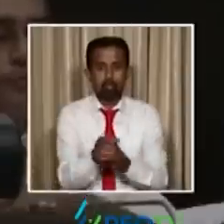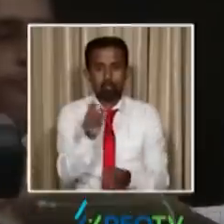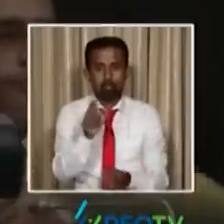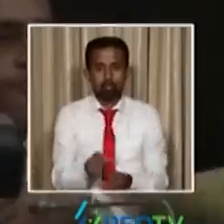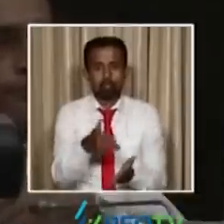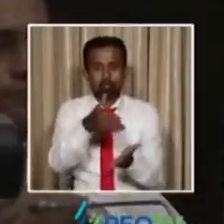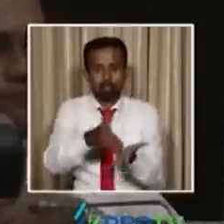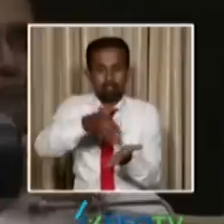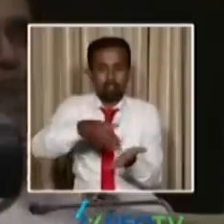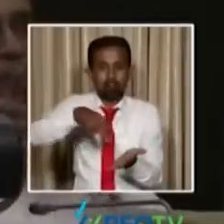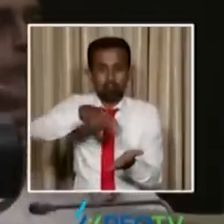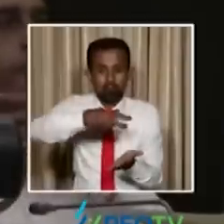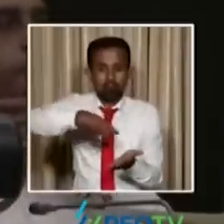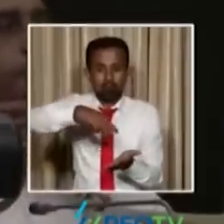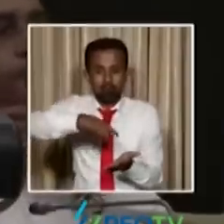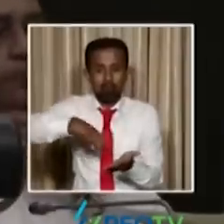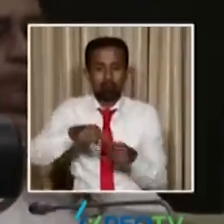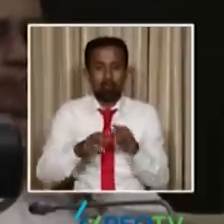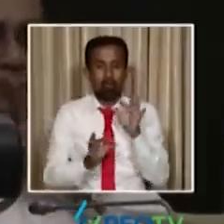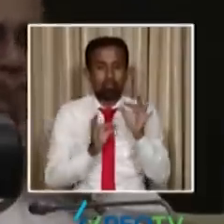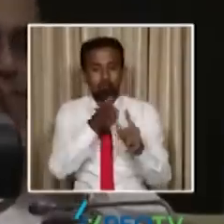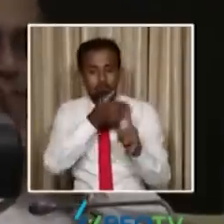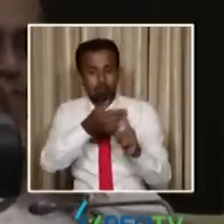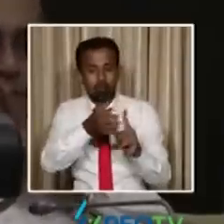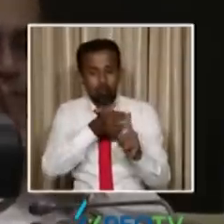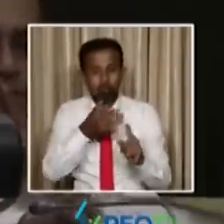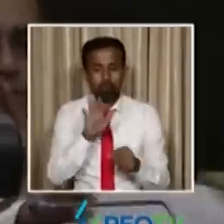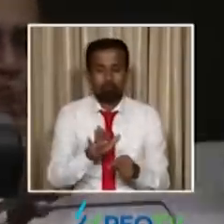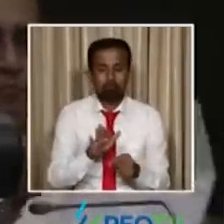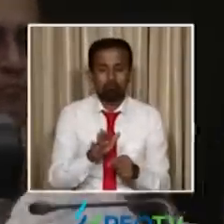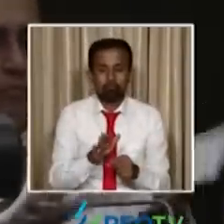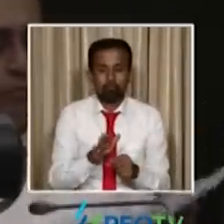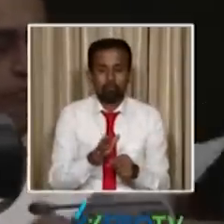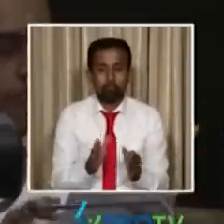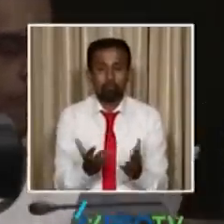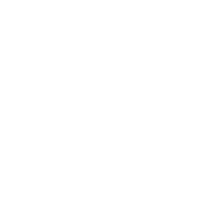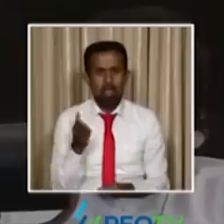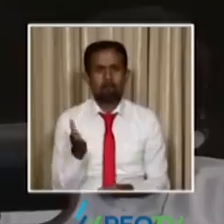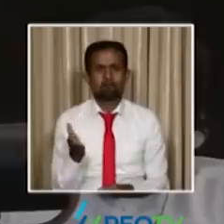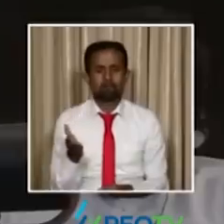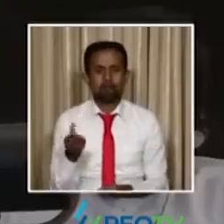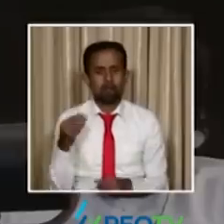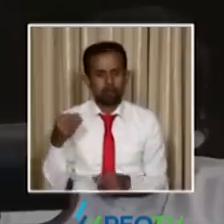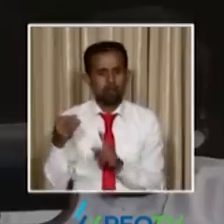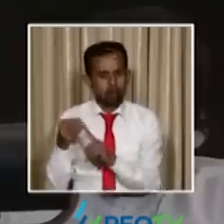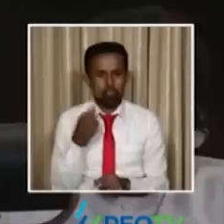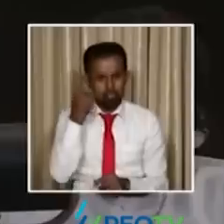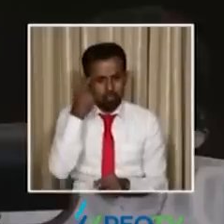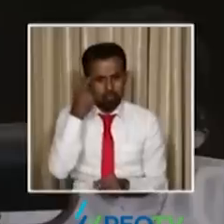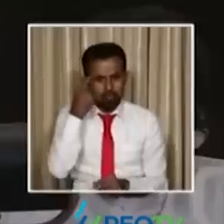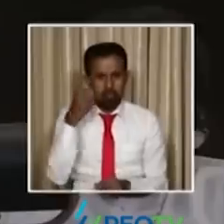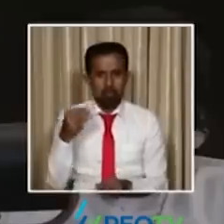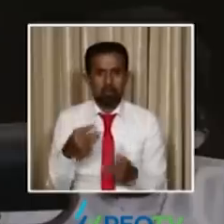කේක් එකක් අයිසින් කරා වගේ නේ සුරංගනා කතා කියක ඒක වර්ණනා කරනවා. හැබැයි මතක තියාගන්න මේ ගන්න අපි ණය. මේ ණය කියලා අපි දන්නවා මේක